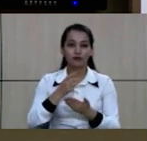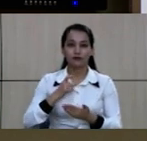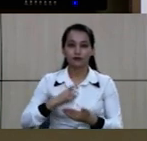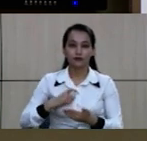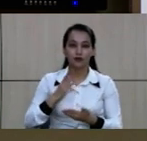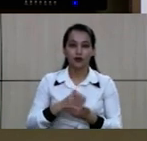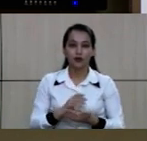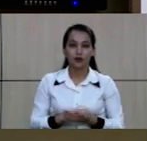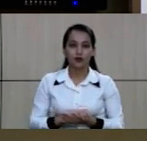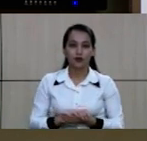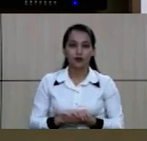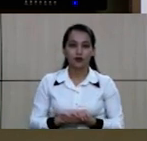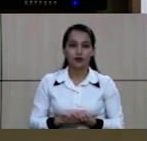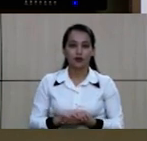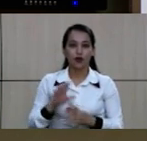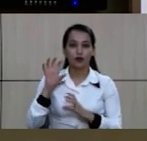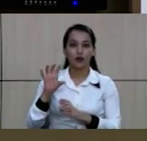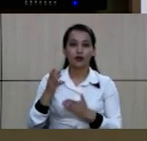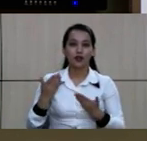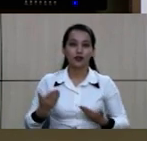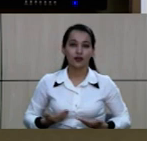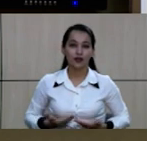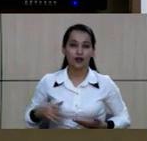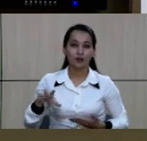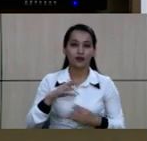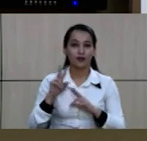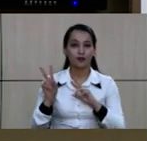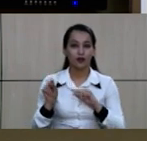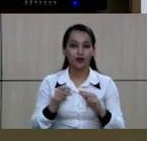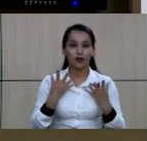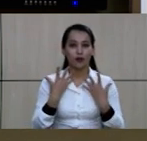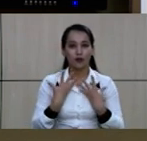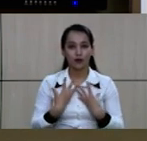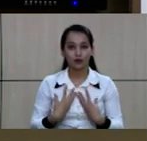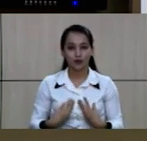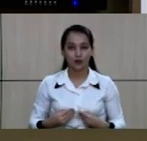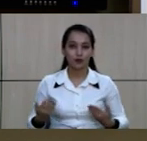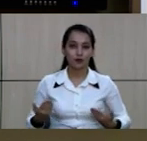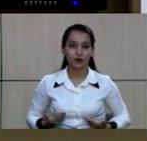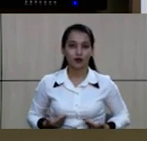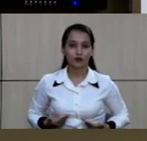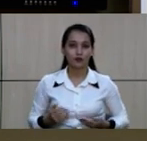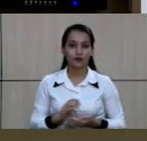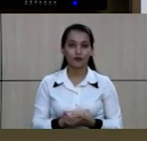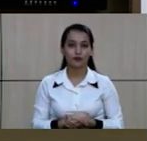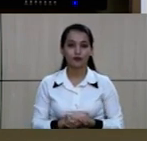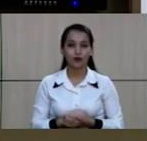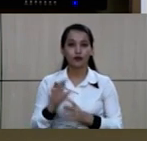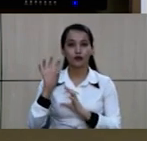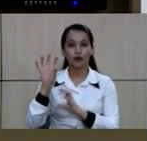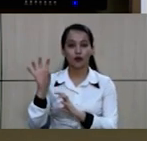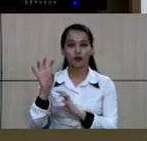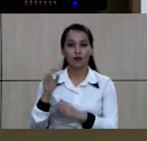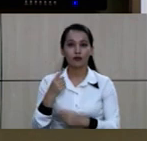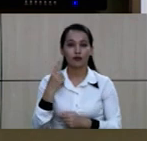Va bu yerda yashaydiganlar hammasi shod xurram va o'z hayotlaridan mamnun bo'lib yashar ekan. Mana shu tog'da